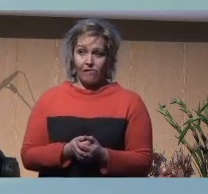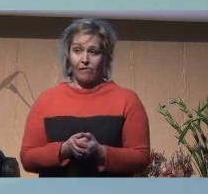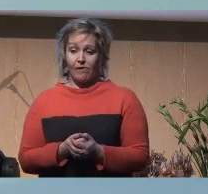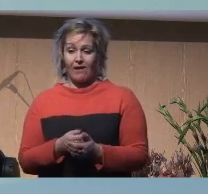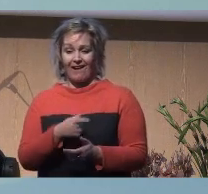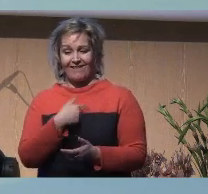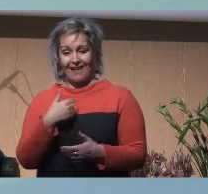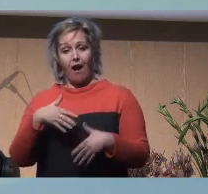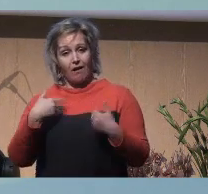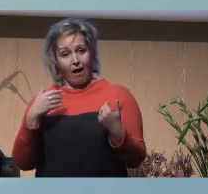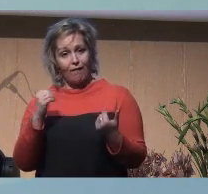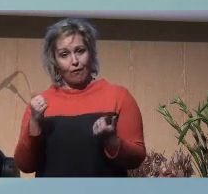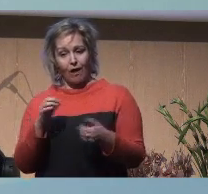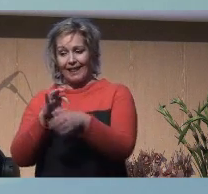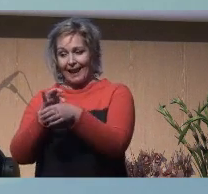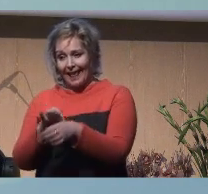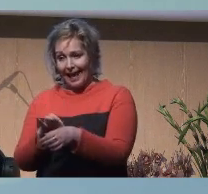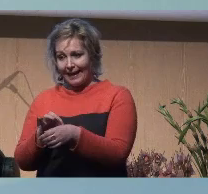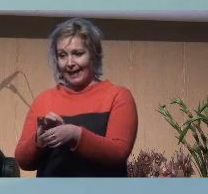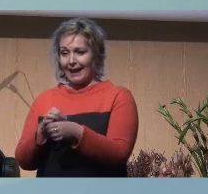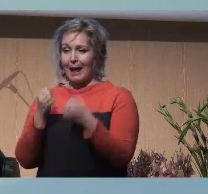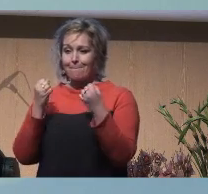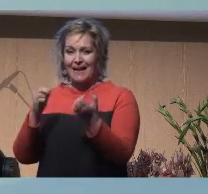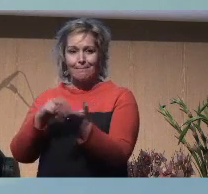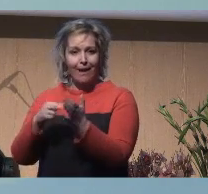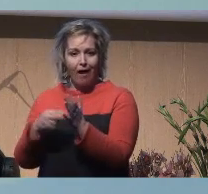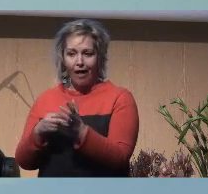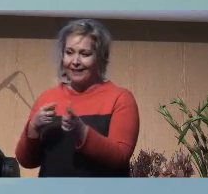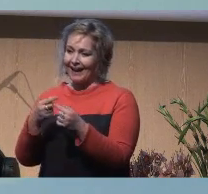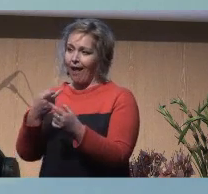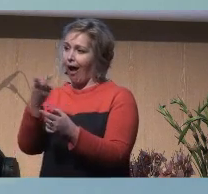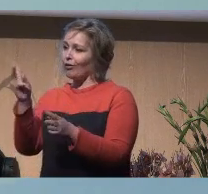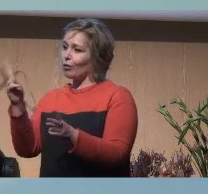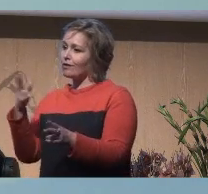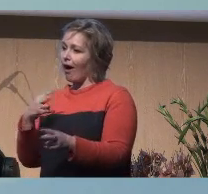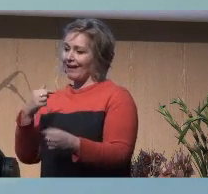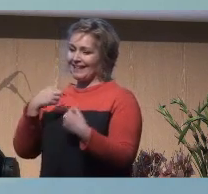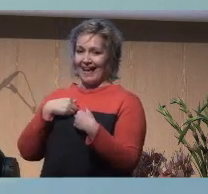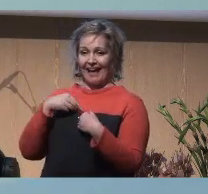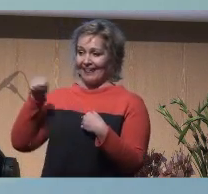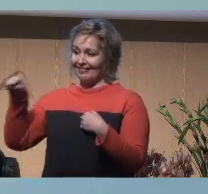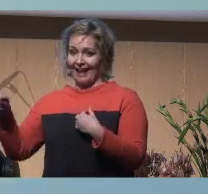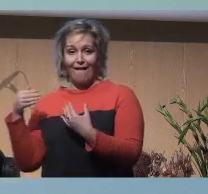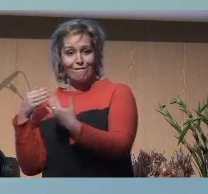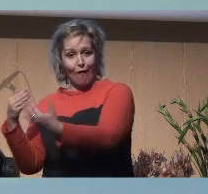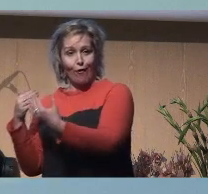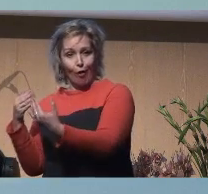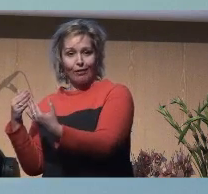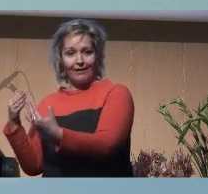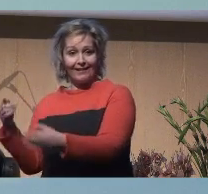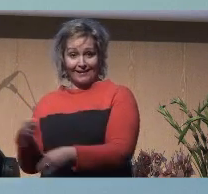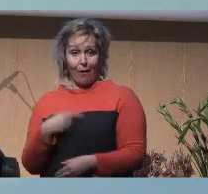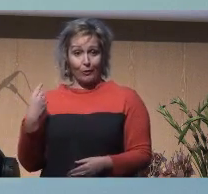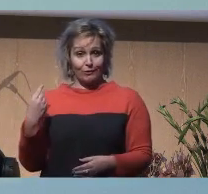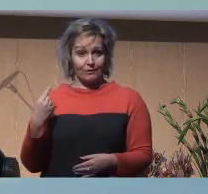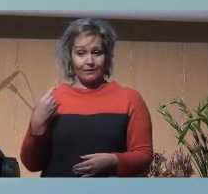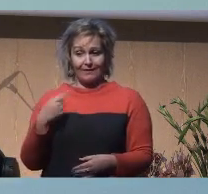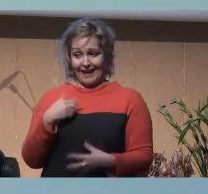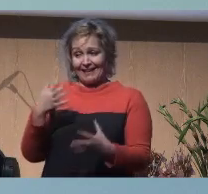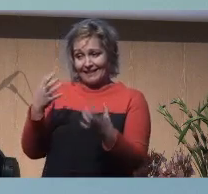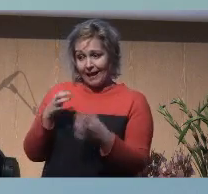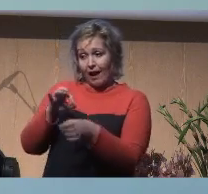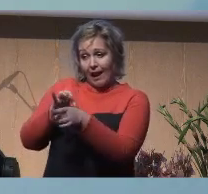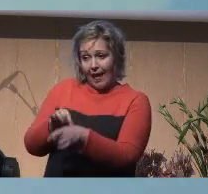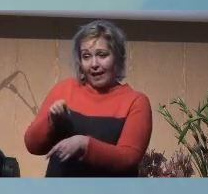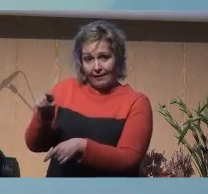Og vi er glad for at legen eller bilmekanikeren eller andre også har et jeg-det-forhold til oss. Vi er interessert i at